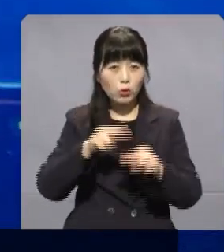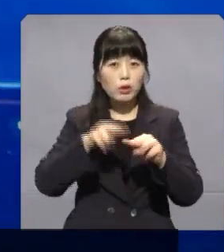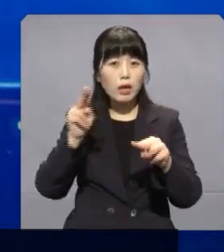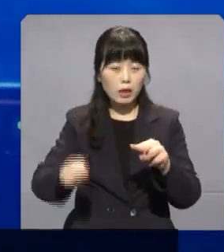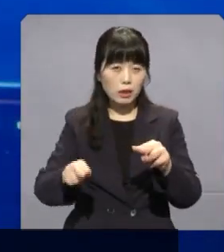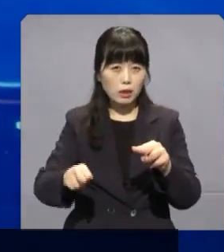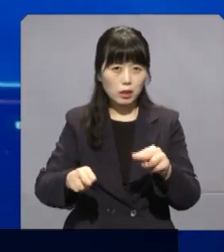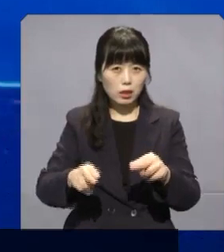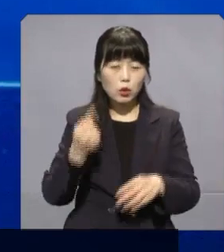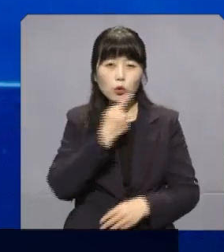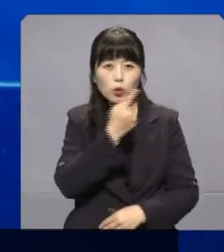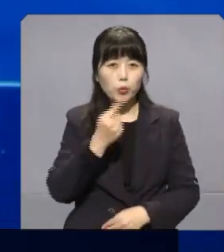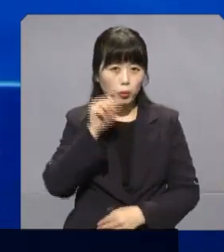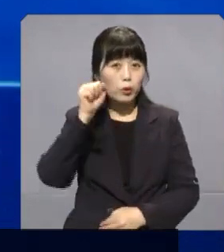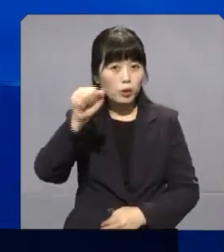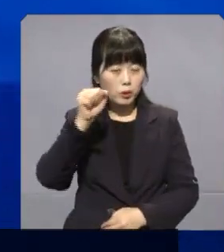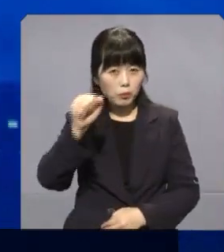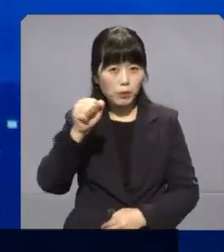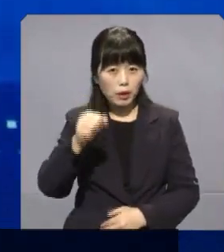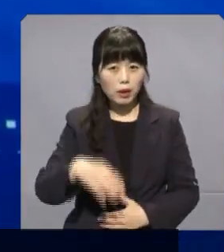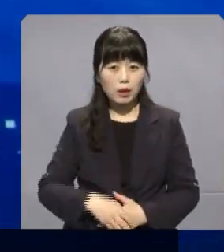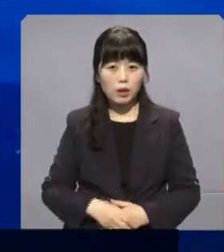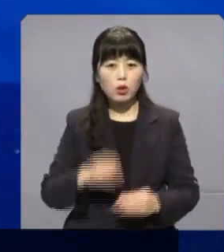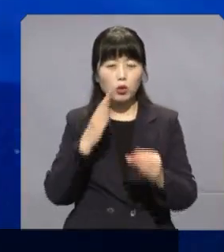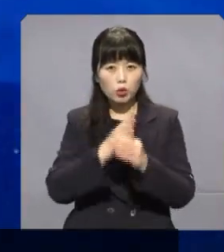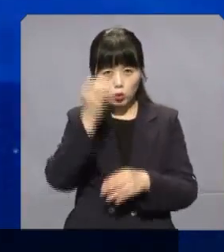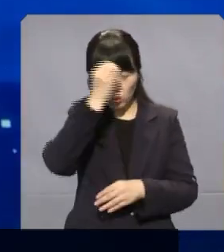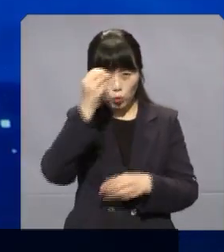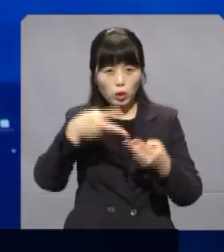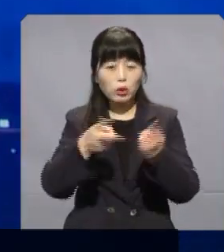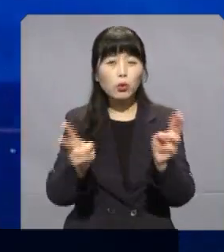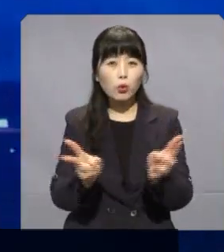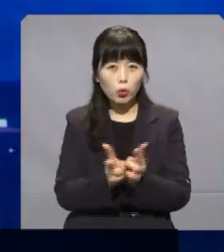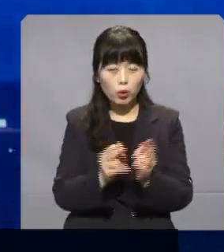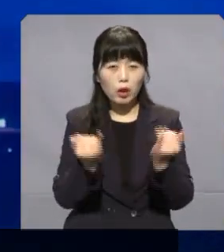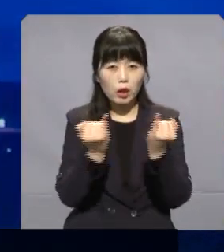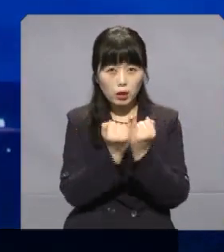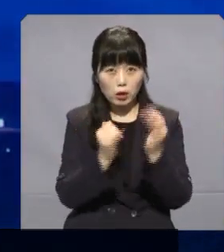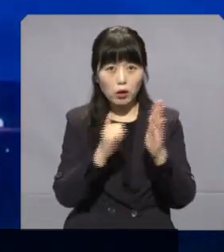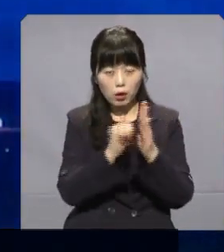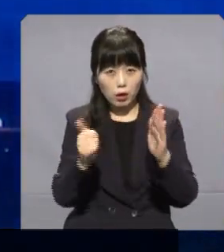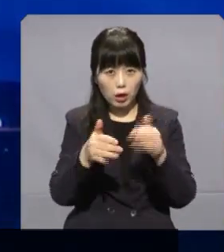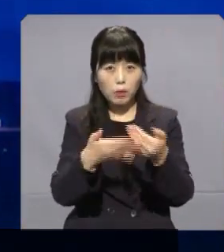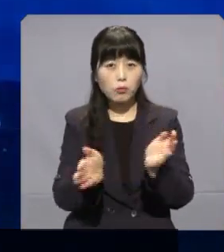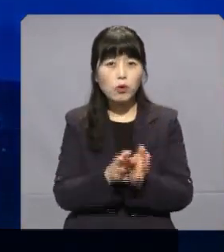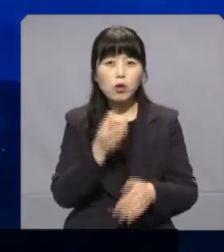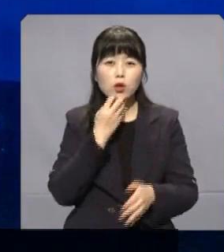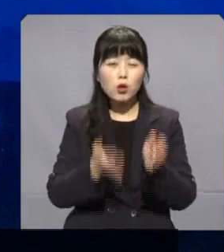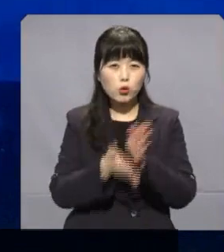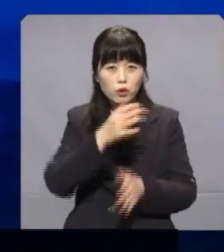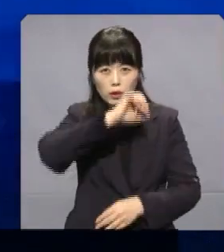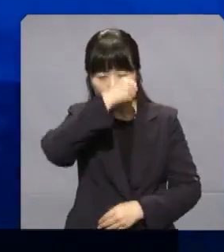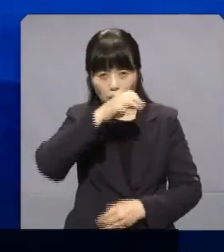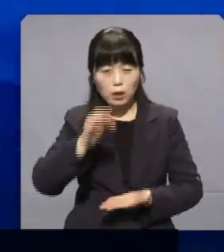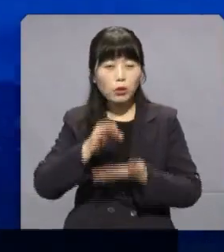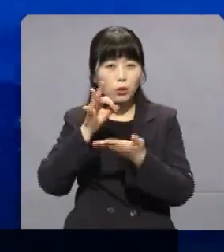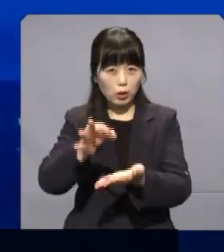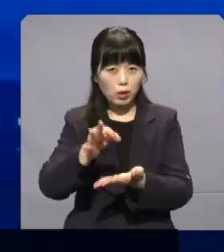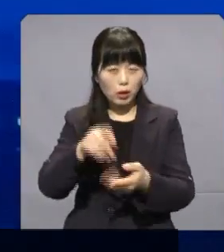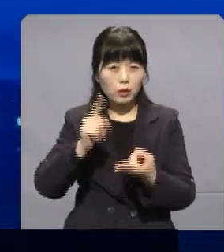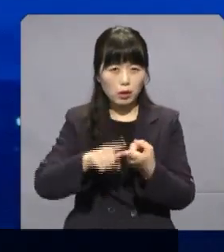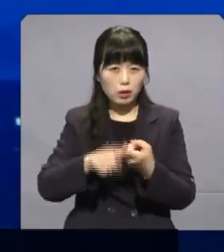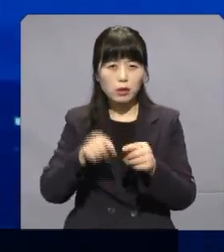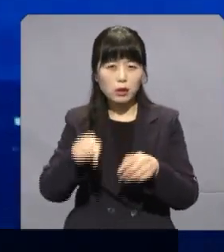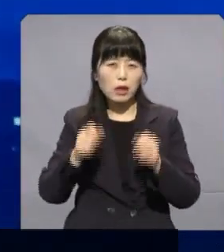퇴진 촛불집회죠 중고생 동아리에 여가부와 서울시 예산이 들어갔다는 보도를 거론하면서 이것이